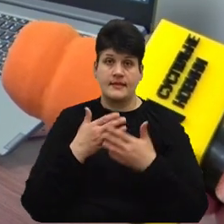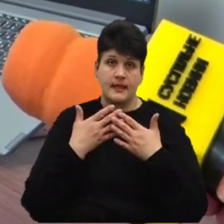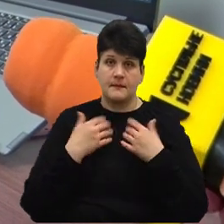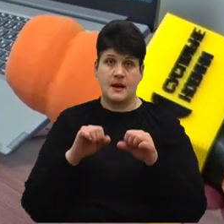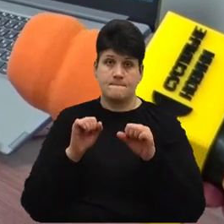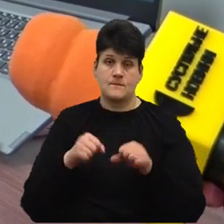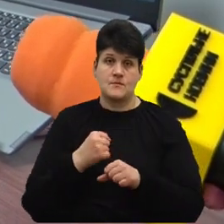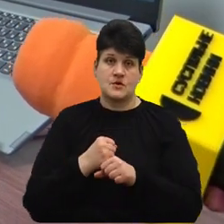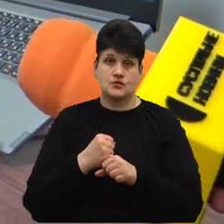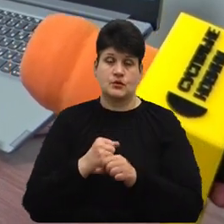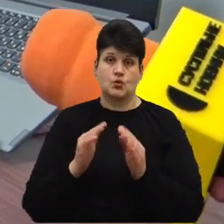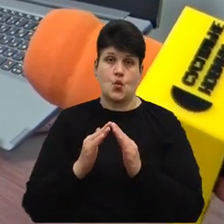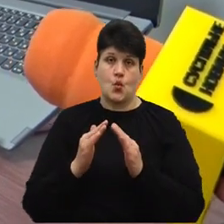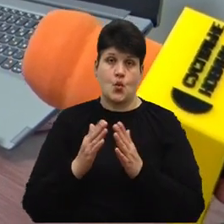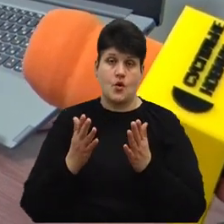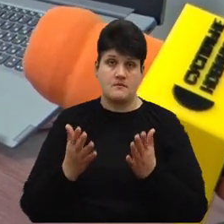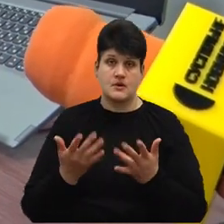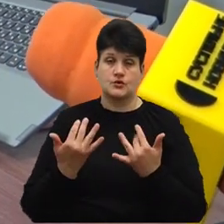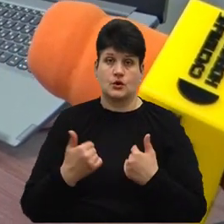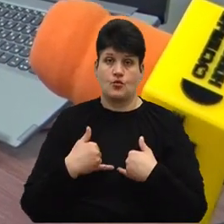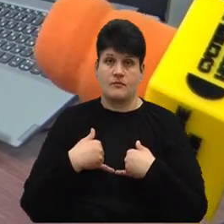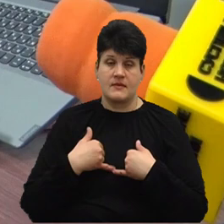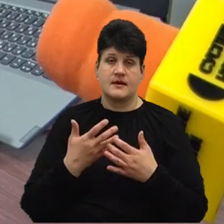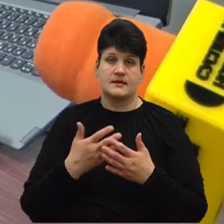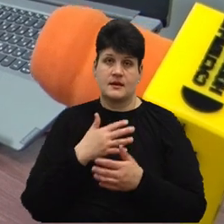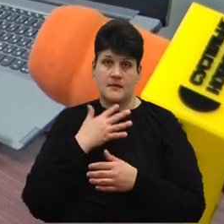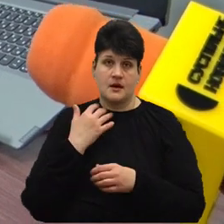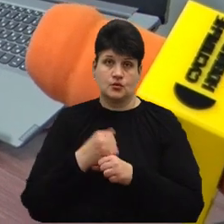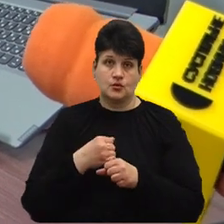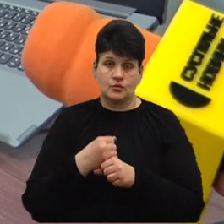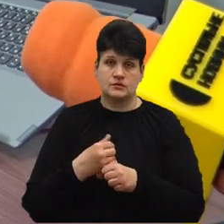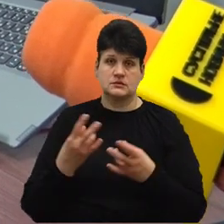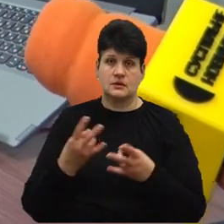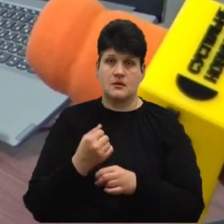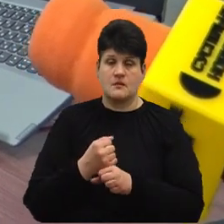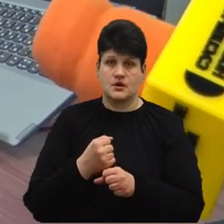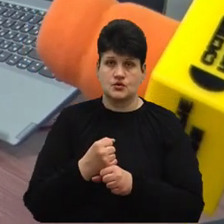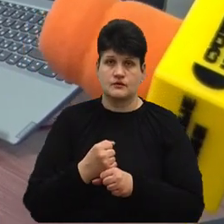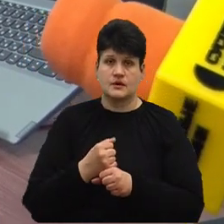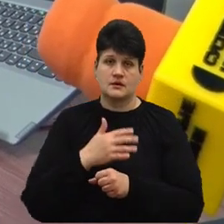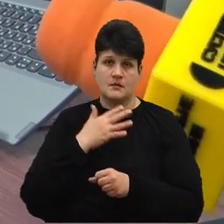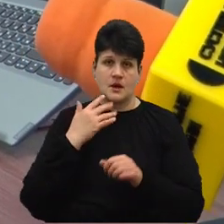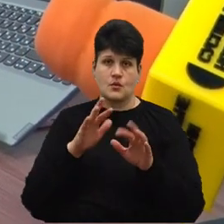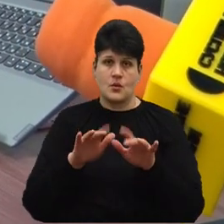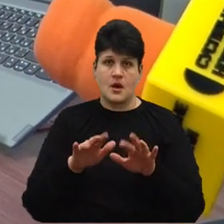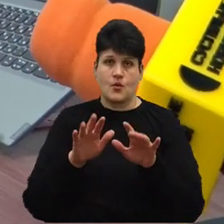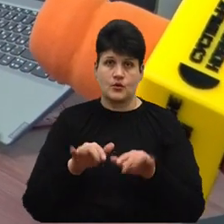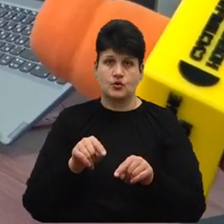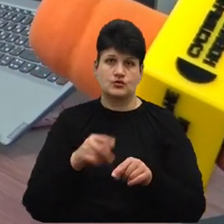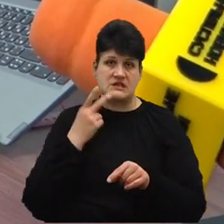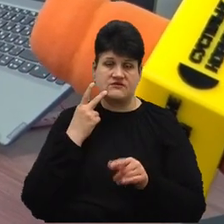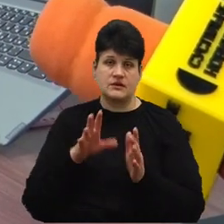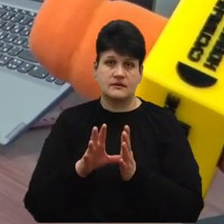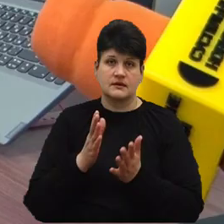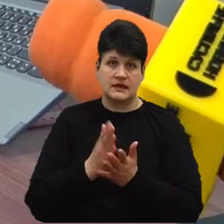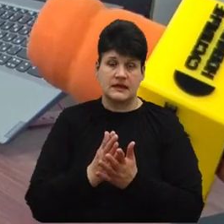можливості попрацювати нормально вдома, оскільки в мене досить багато роботи, мені доводиться працювати багато на комп'ютері, тут завжди є світло,